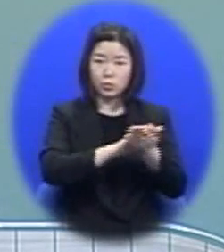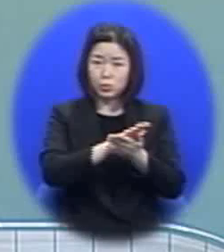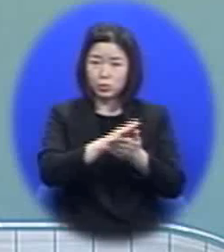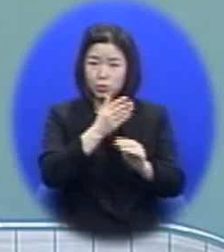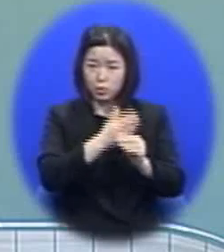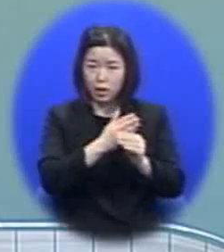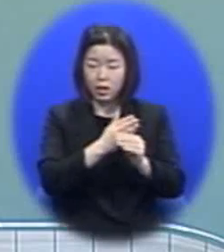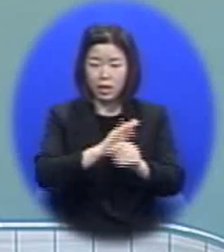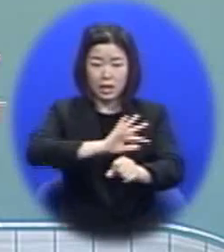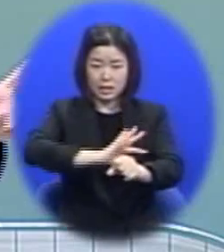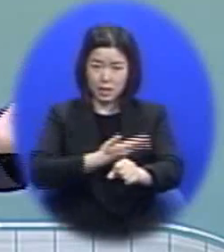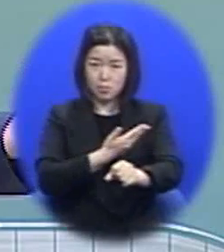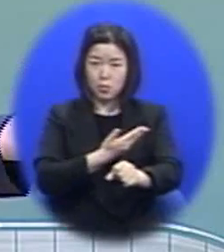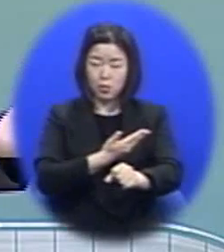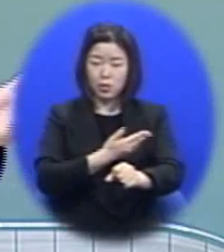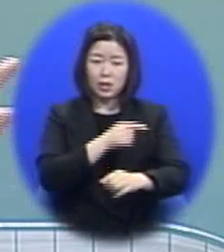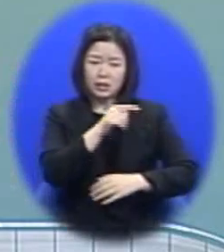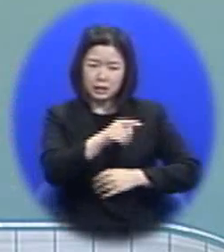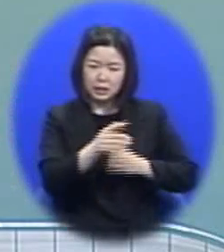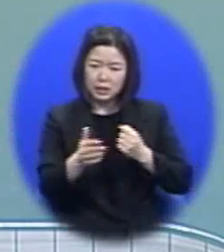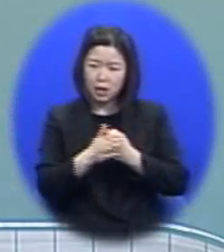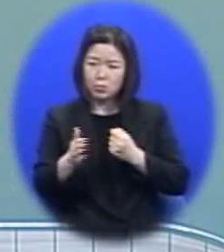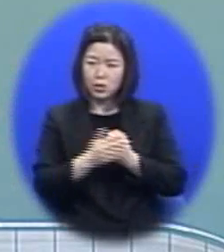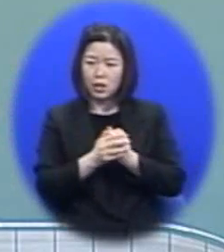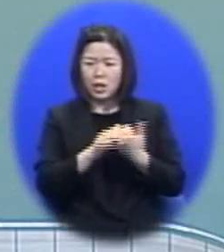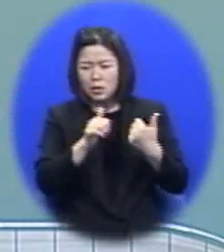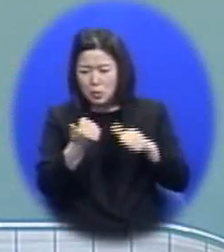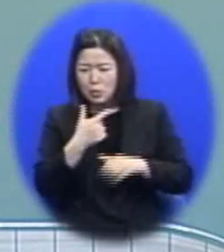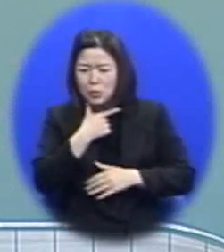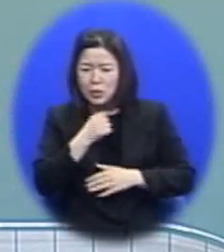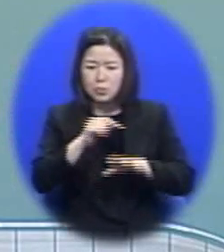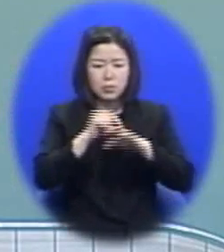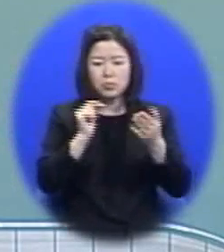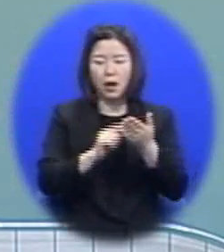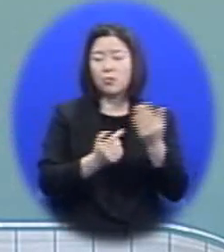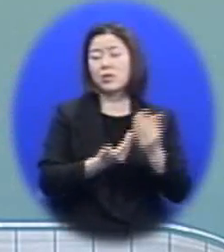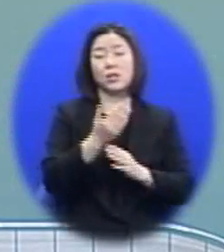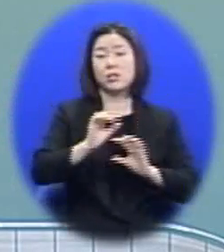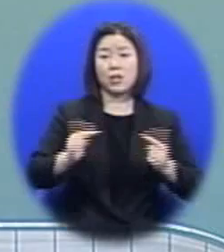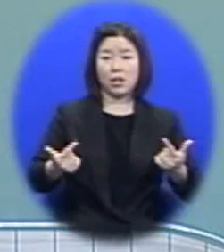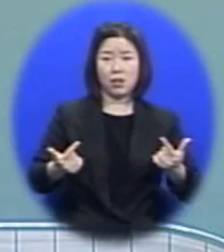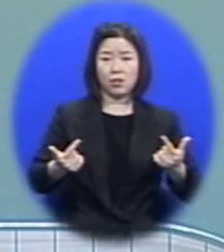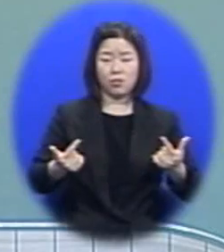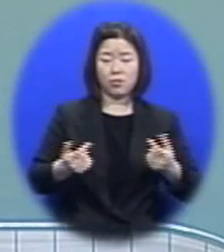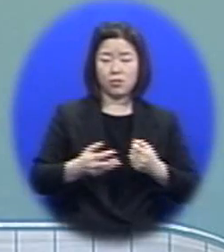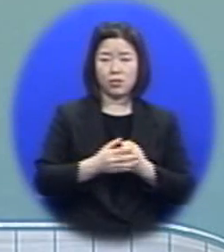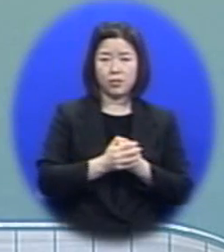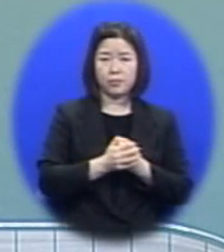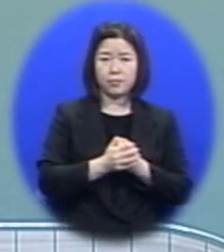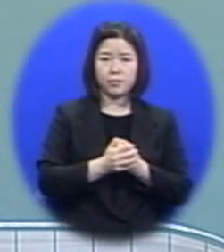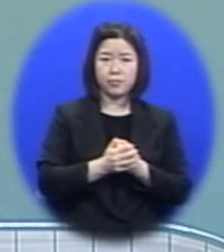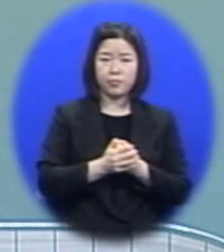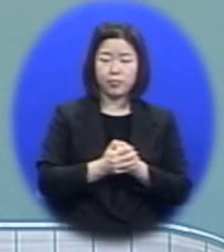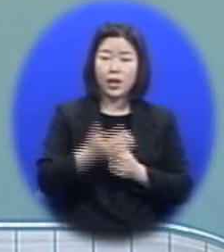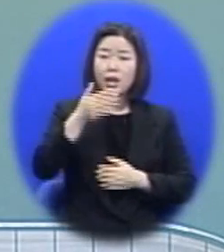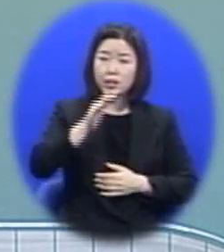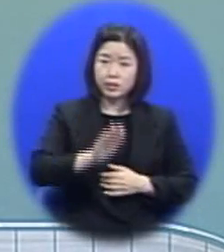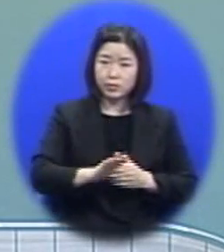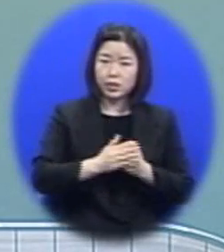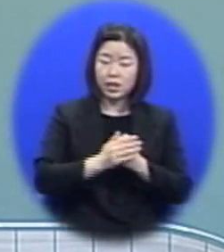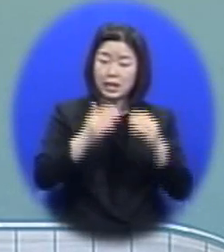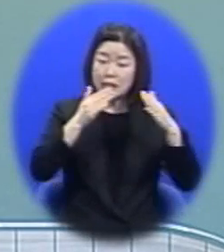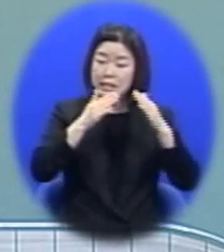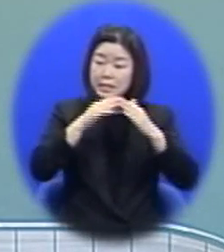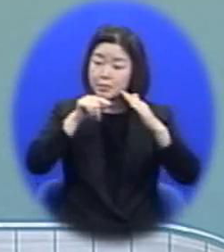것 때문에 그것 때문에 막 죽고 싶은 마음이 드는게 없어요 그것 때문에 죽고 싶지 않아요 그런데